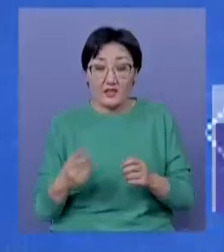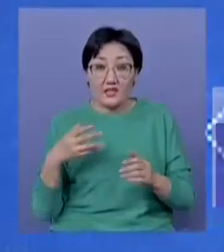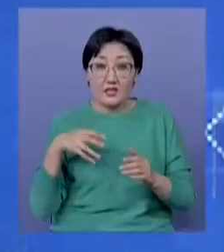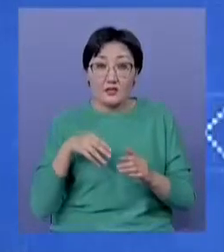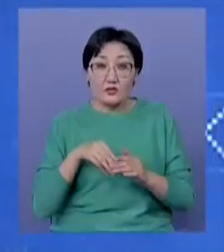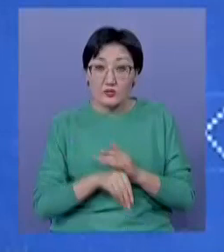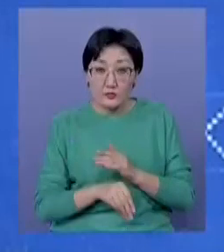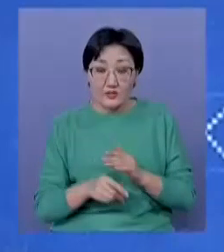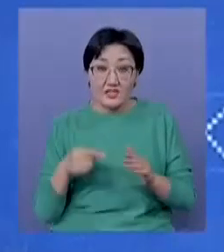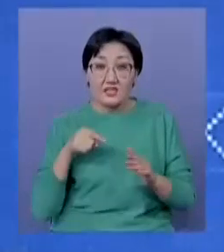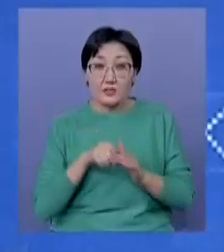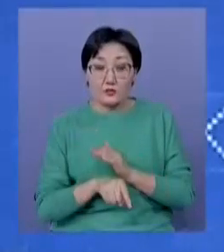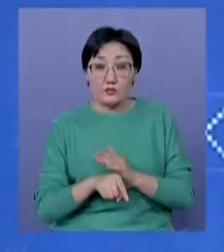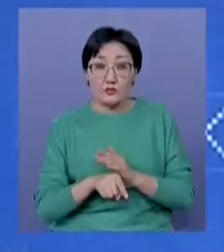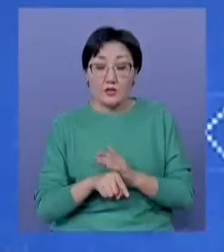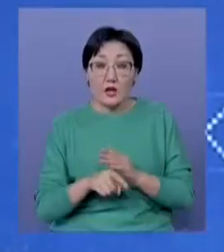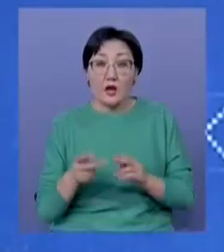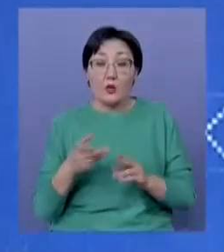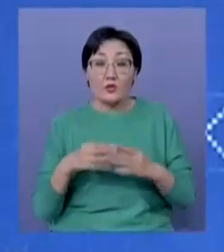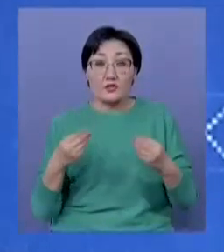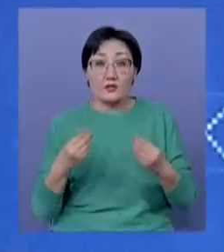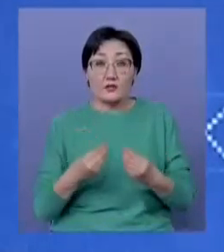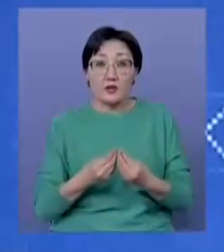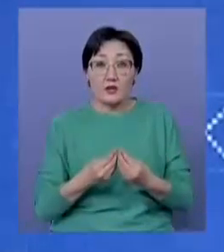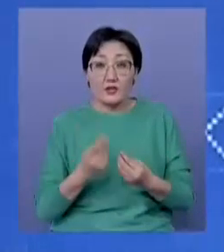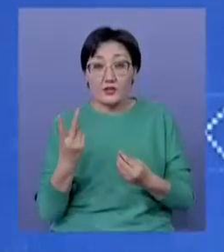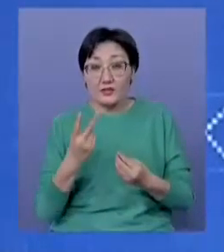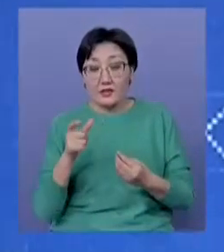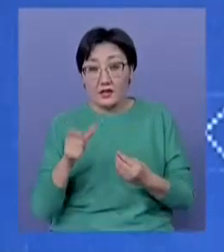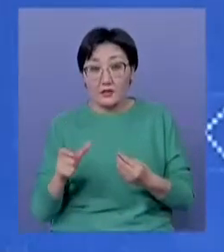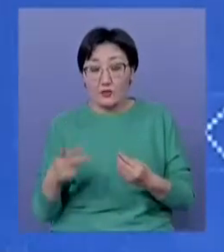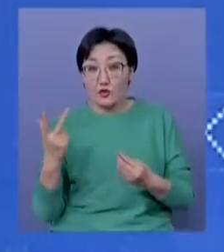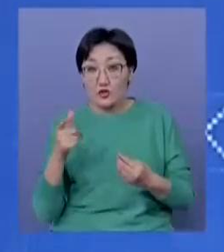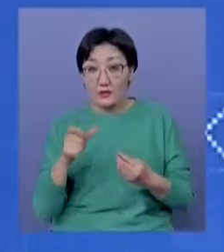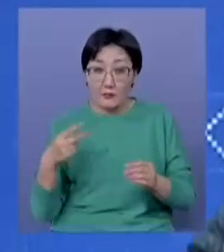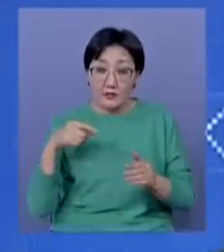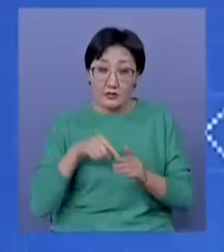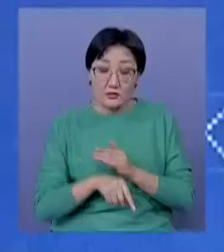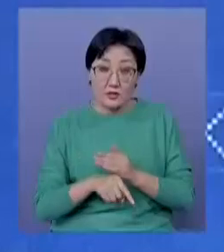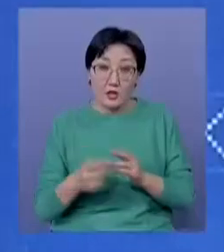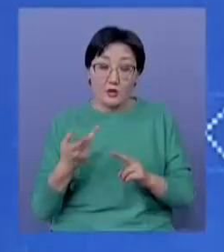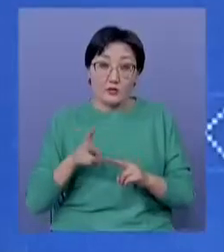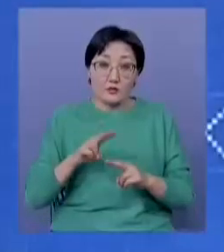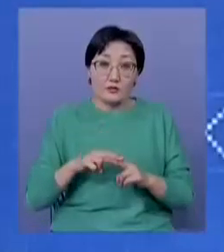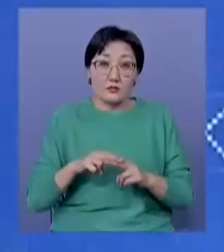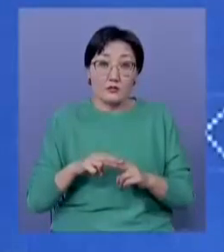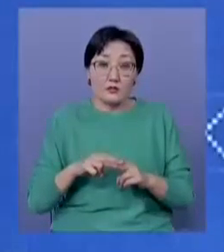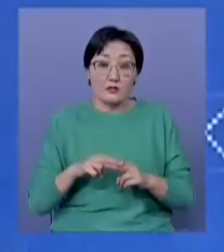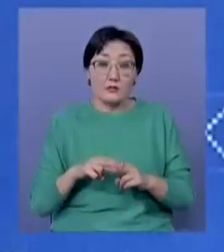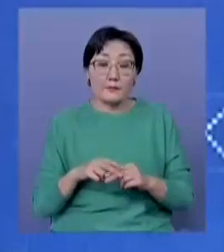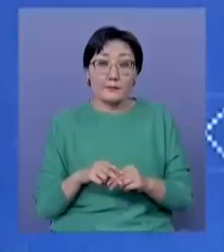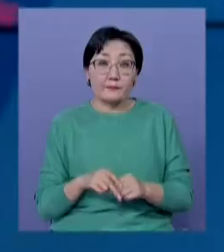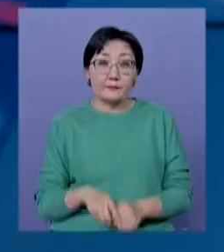үшінші адам ықпал етеді. Отбасына, жағы жұптарын арасына үшінші адам кірседі, ол жағы сол ұрпақ қақтығысы.